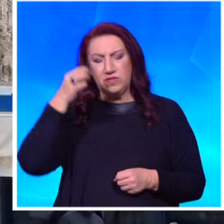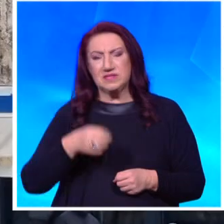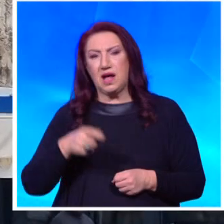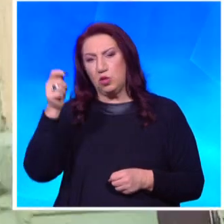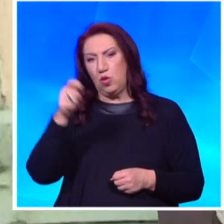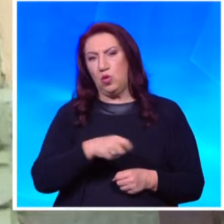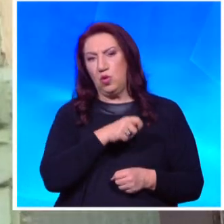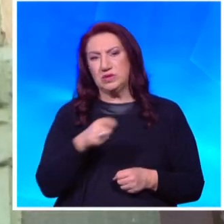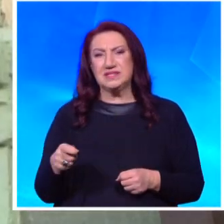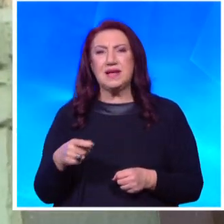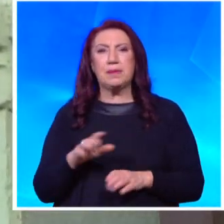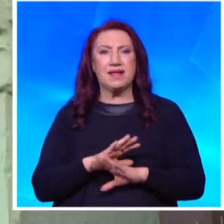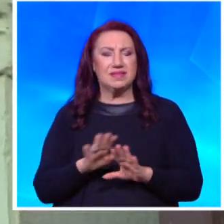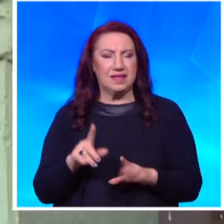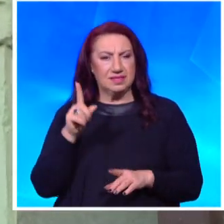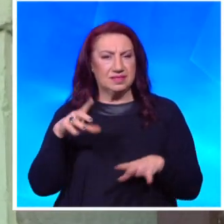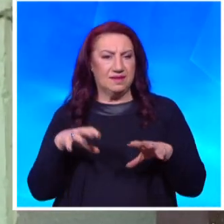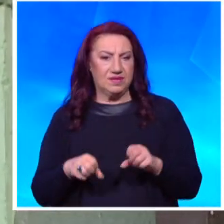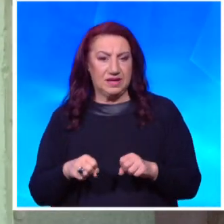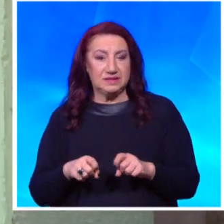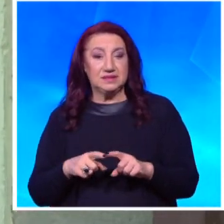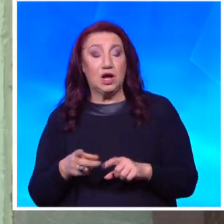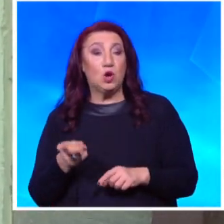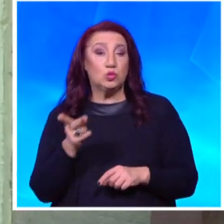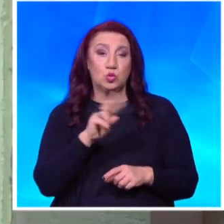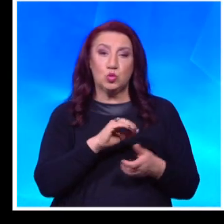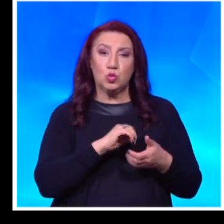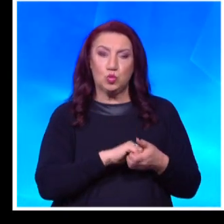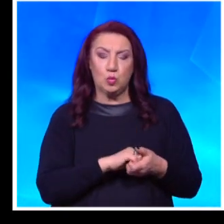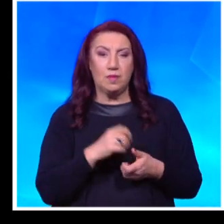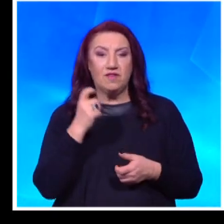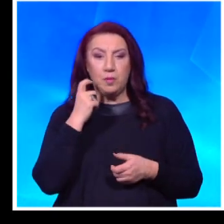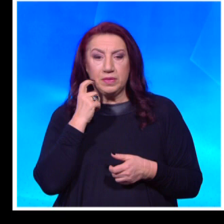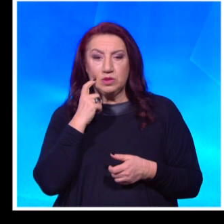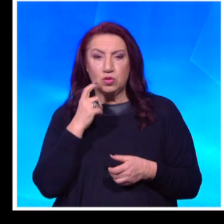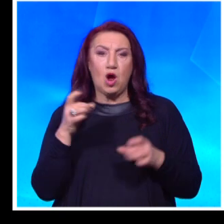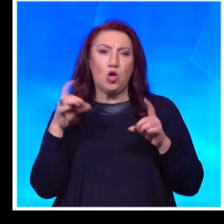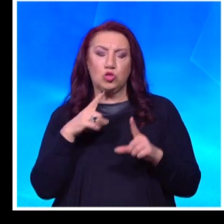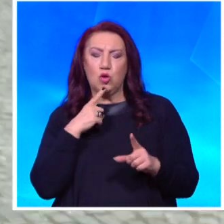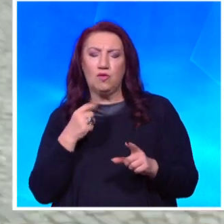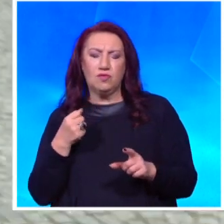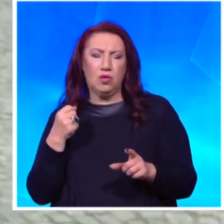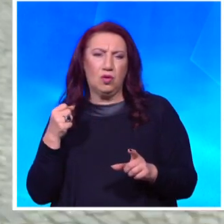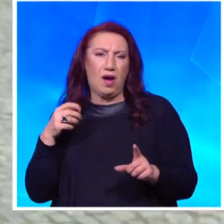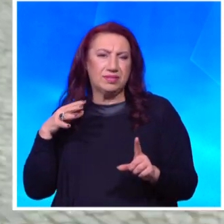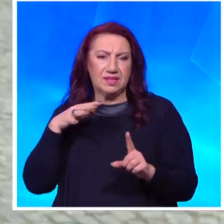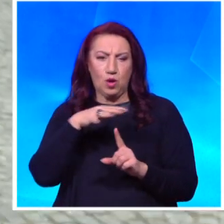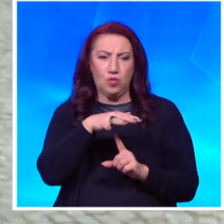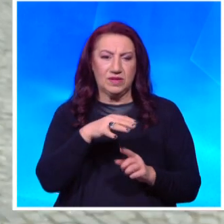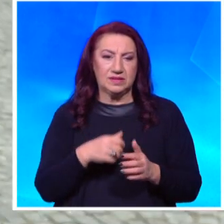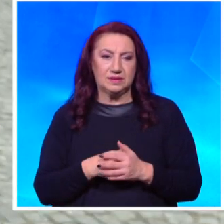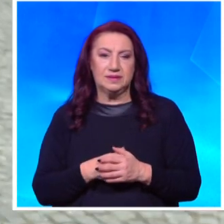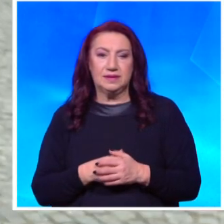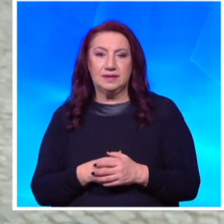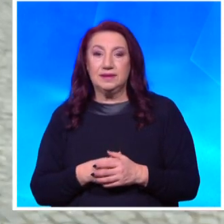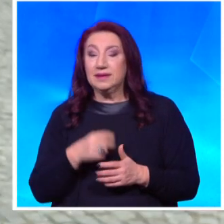Северна Македония. Междувременно, друг клуб, Иван Михайлов, Битола, отново беше атакуван. Името на Иван Михайлов